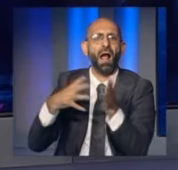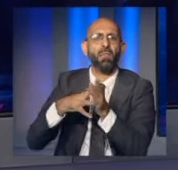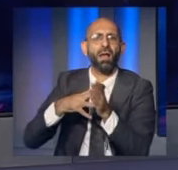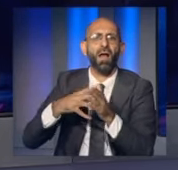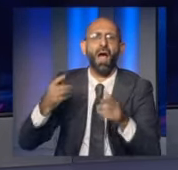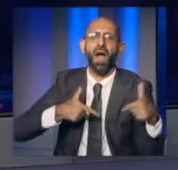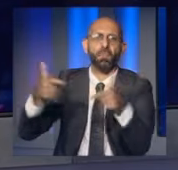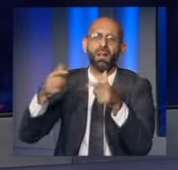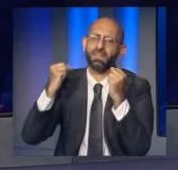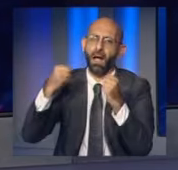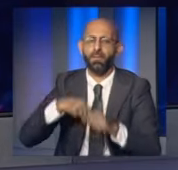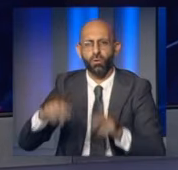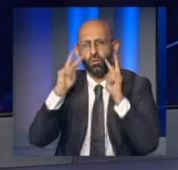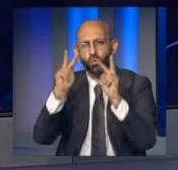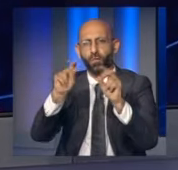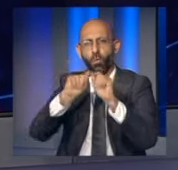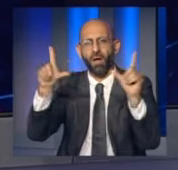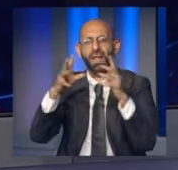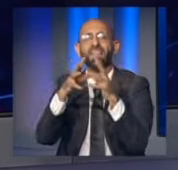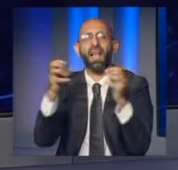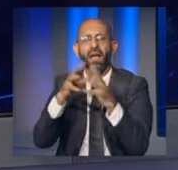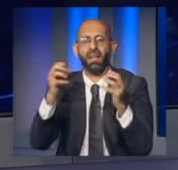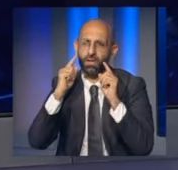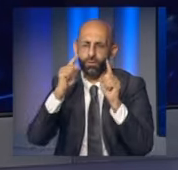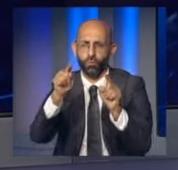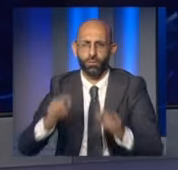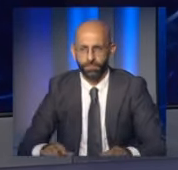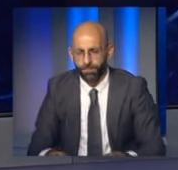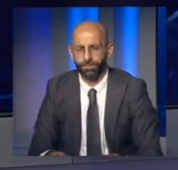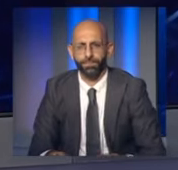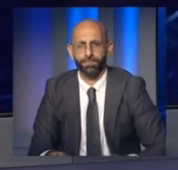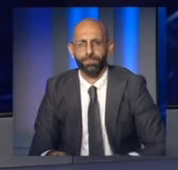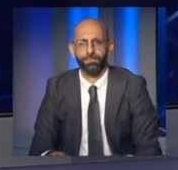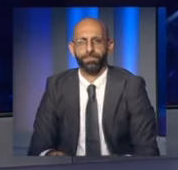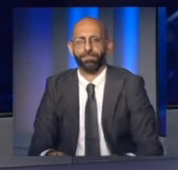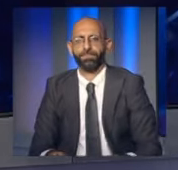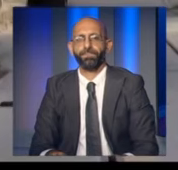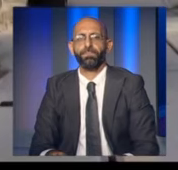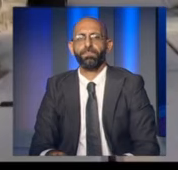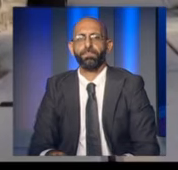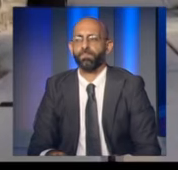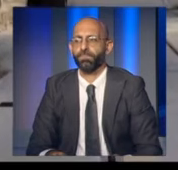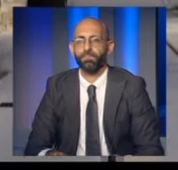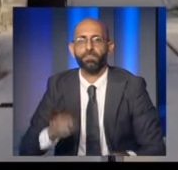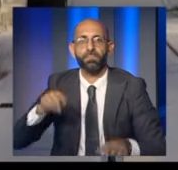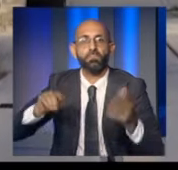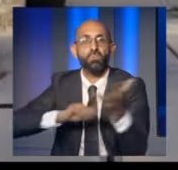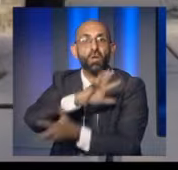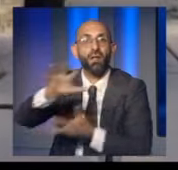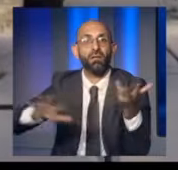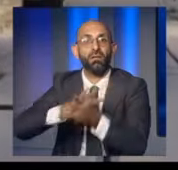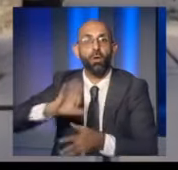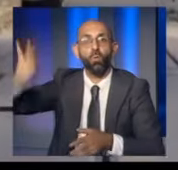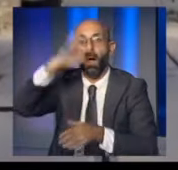وأخرى وحي وآخر واجتماع لتكتل بعلبك الهرمل النيابي حيال هذه المسألة. تعاني